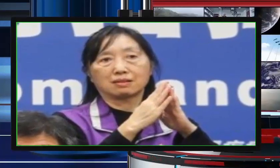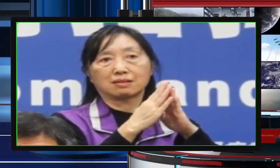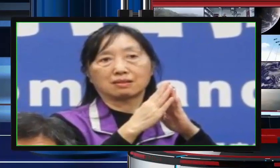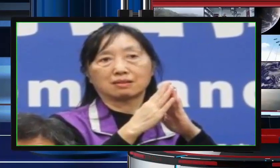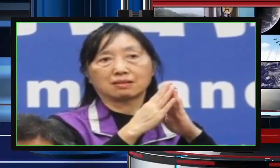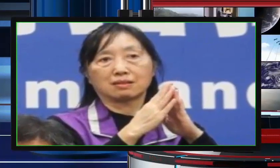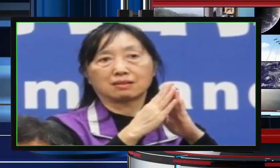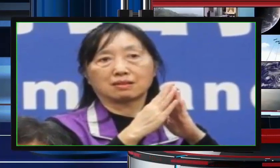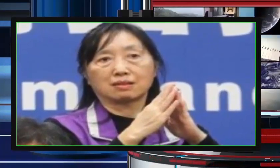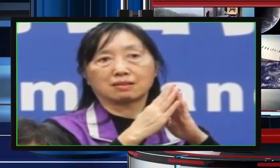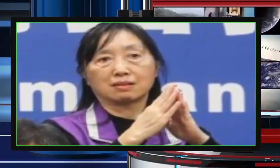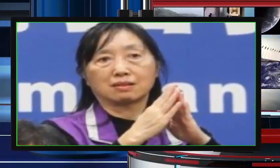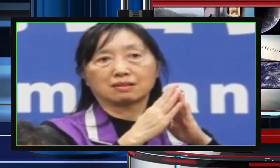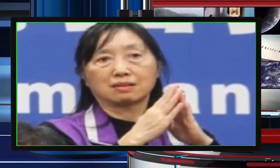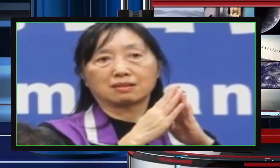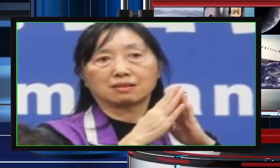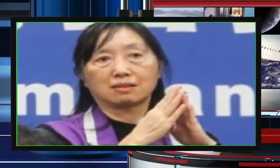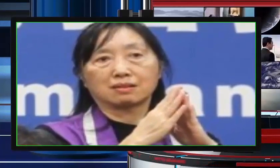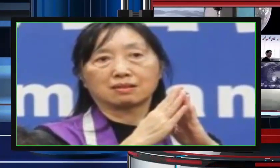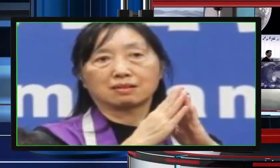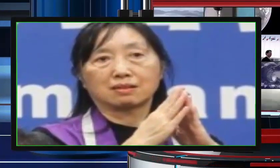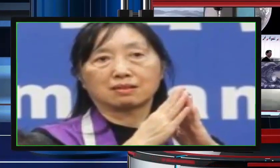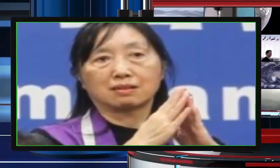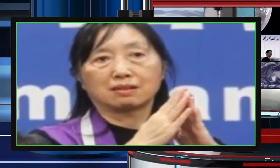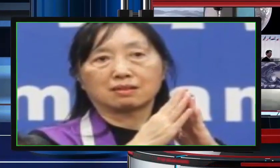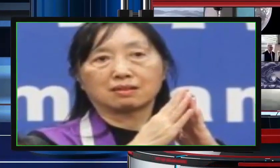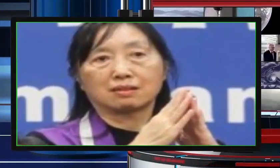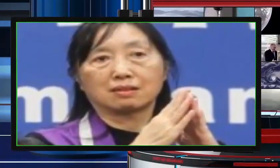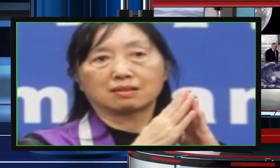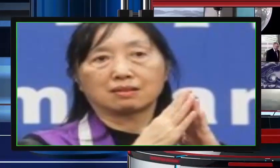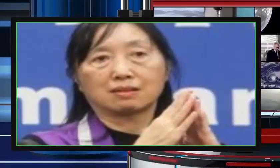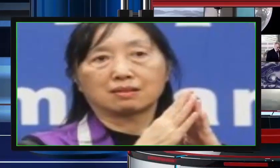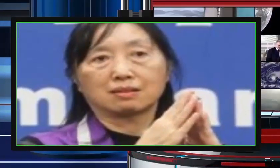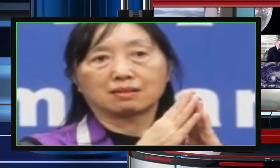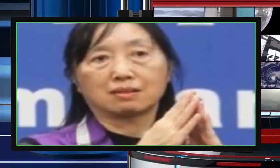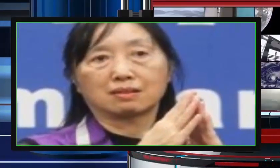VA1394 客机前往南澳洲首府阿德雷德，近日确诊。